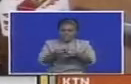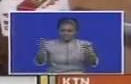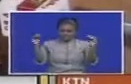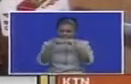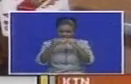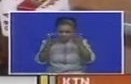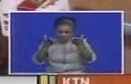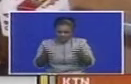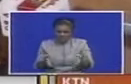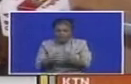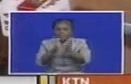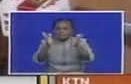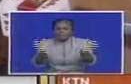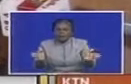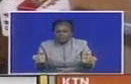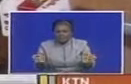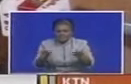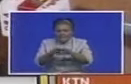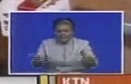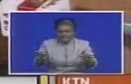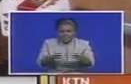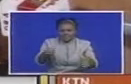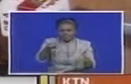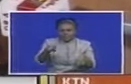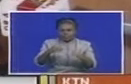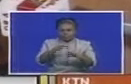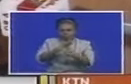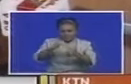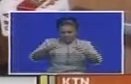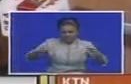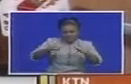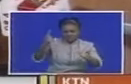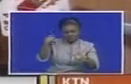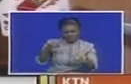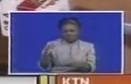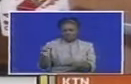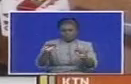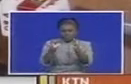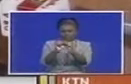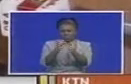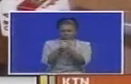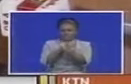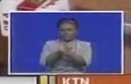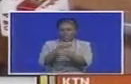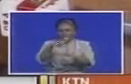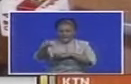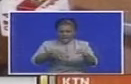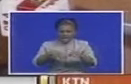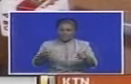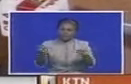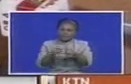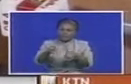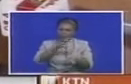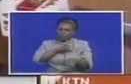leo, swala la wananchi kwenye kwa vipande vya ardhi vilivyotengewa shughuli za kuwalinda wanyamapori liliibuka, huku tume hiyo ikisema